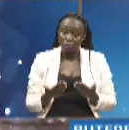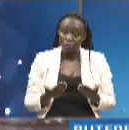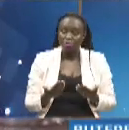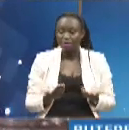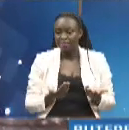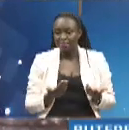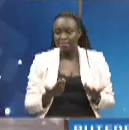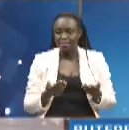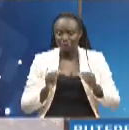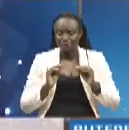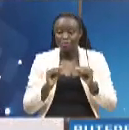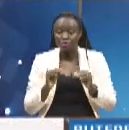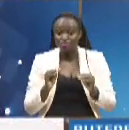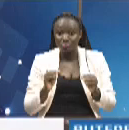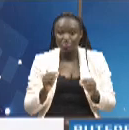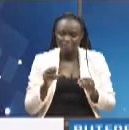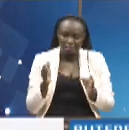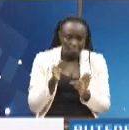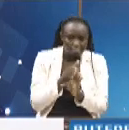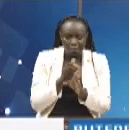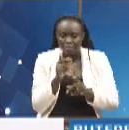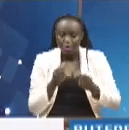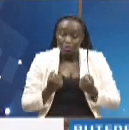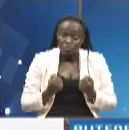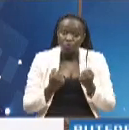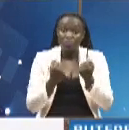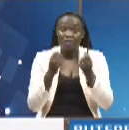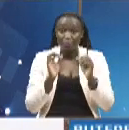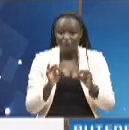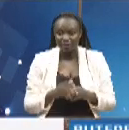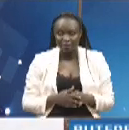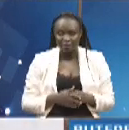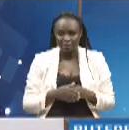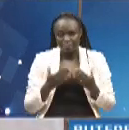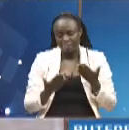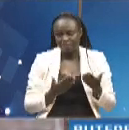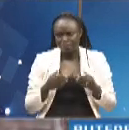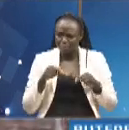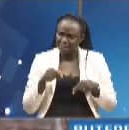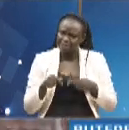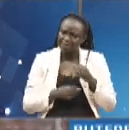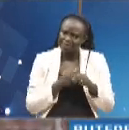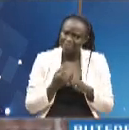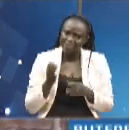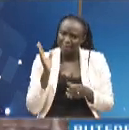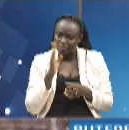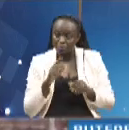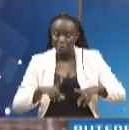kubayigiriza, kubasomesa, kulaba nti bavuga bulungi, ne bamara omwaka guno nga bali